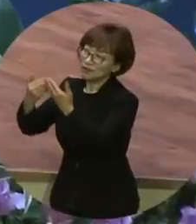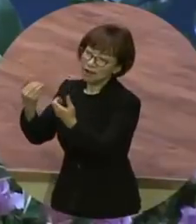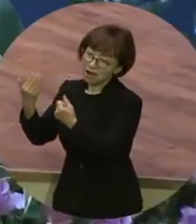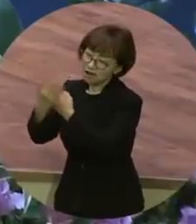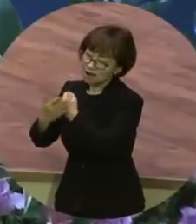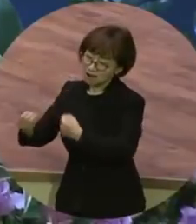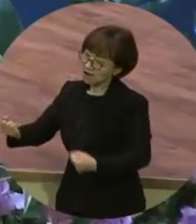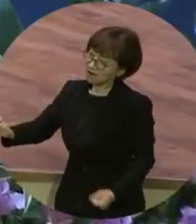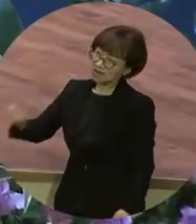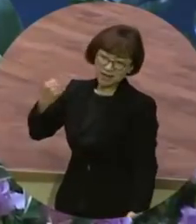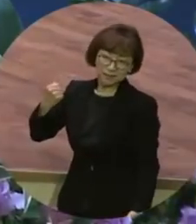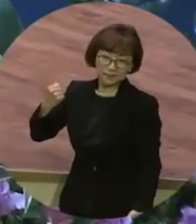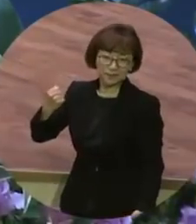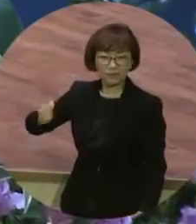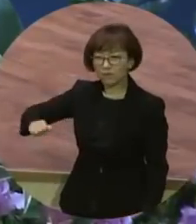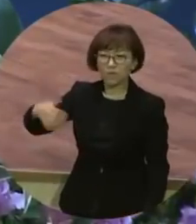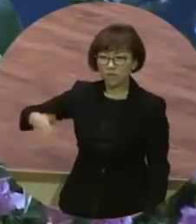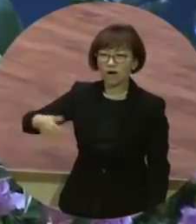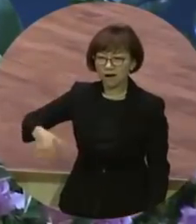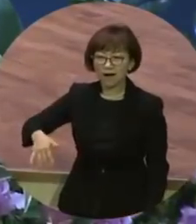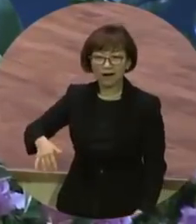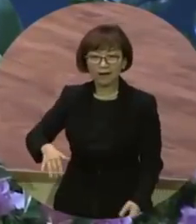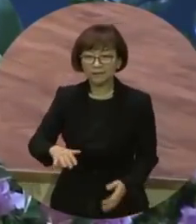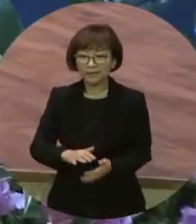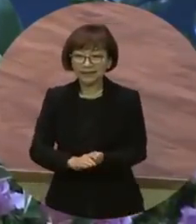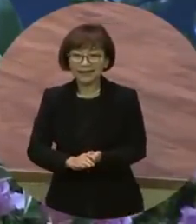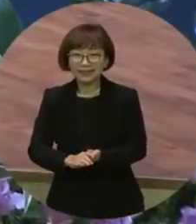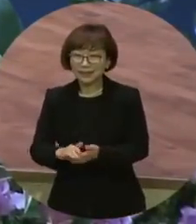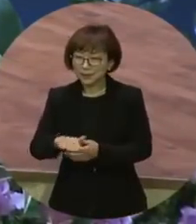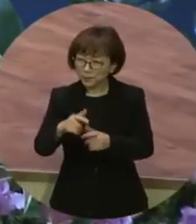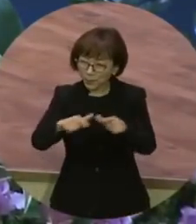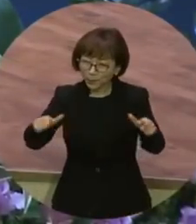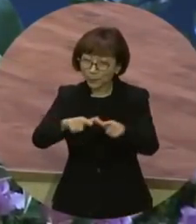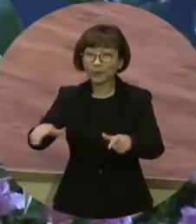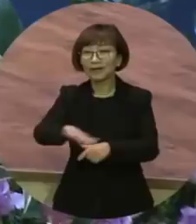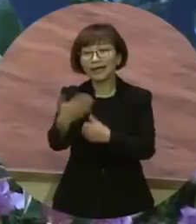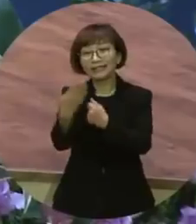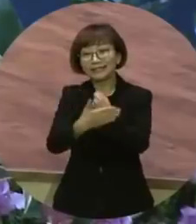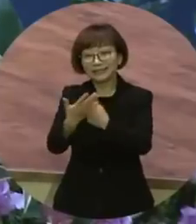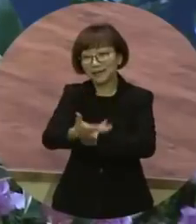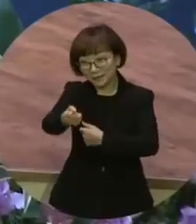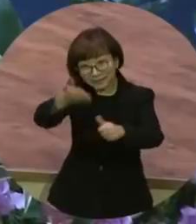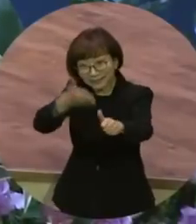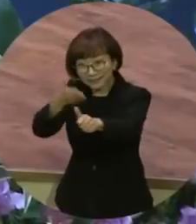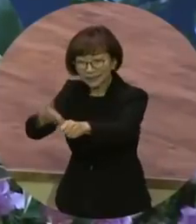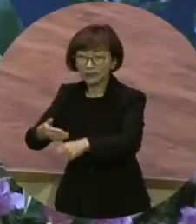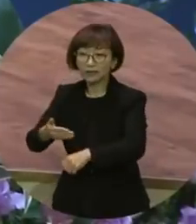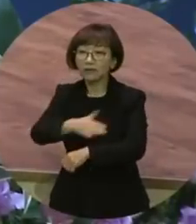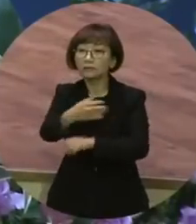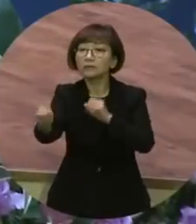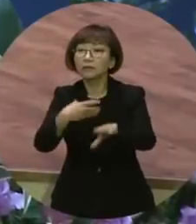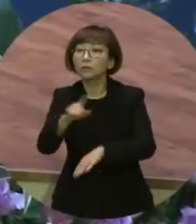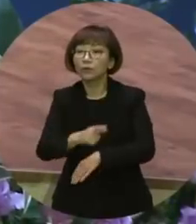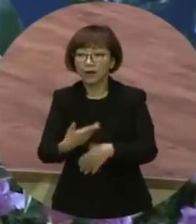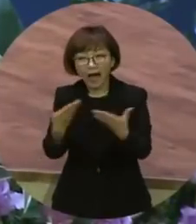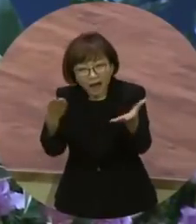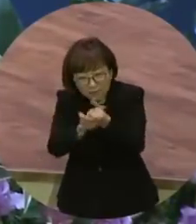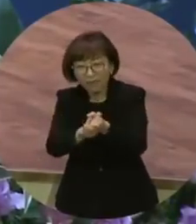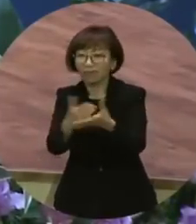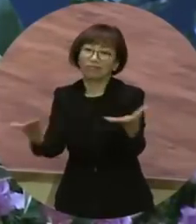엄청나거든요. 그래서 우리가 은혜 받으세요 그럼 대부분 성도들이 아멘 합니다. 근데요 곰곰이